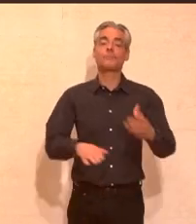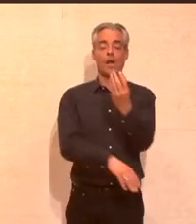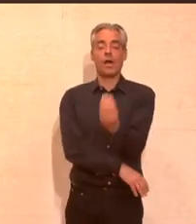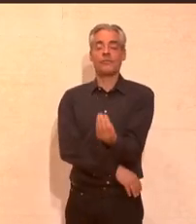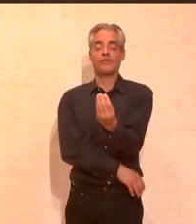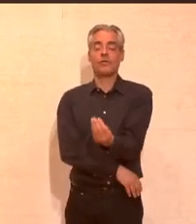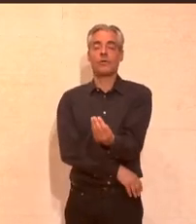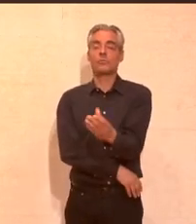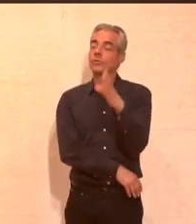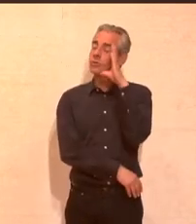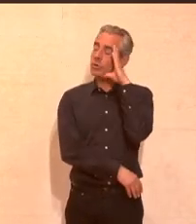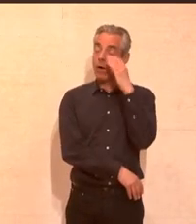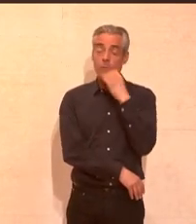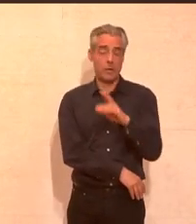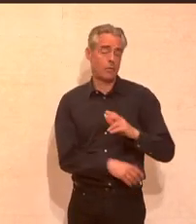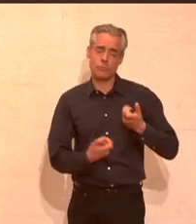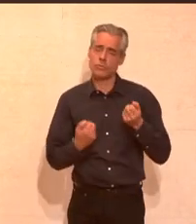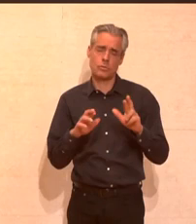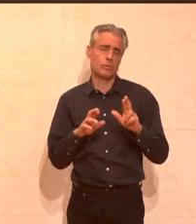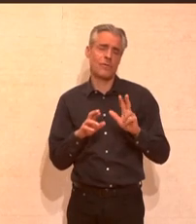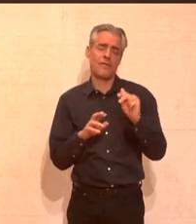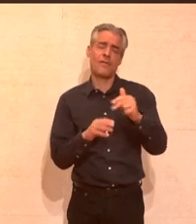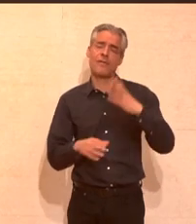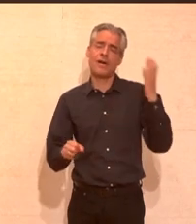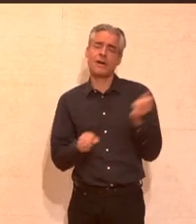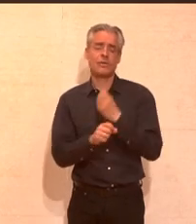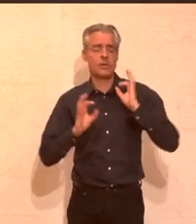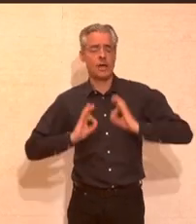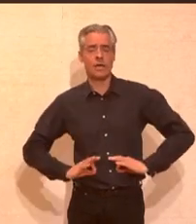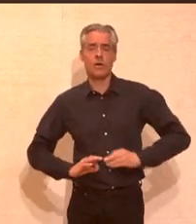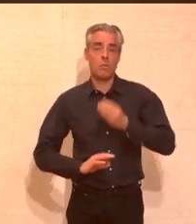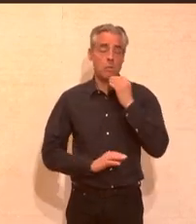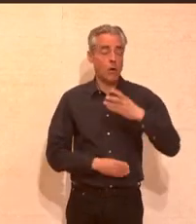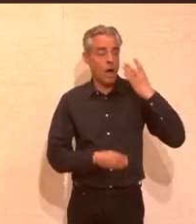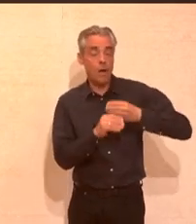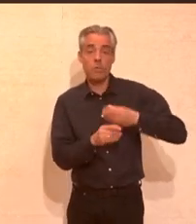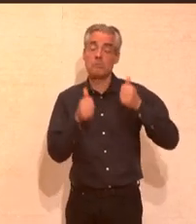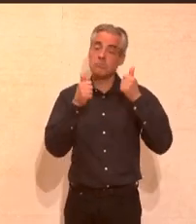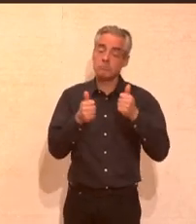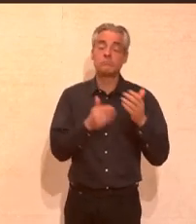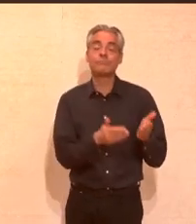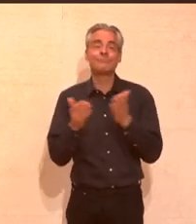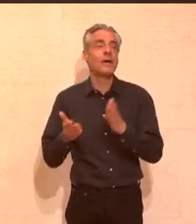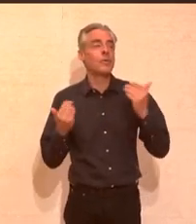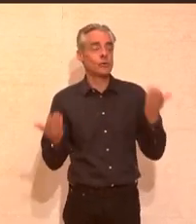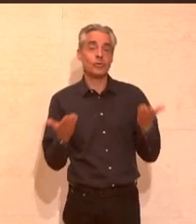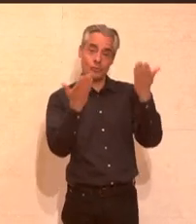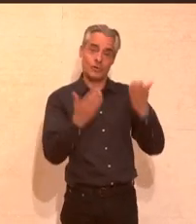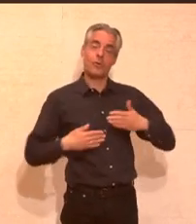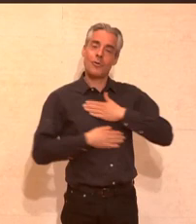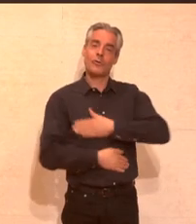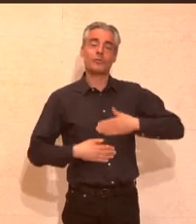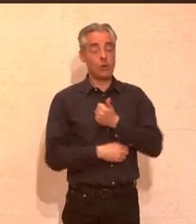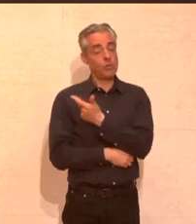qui dort bien a toutes les chances de bien réussir, de bien apprendre. Nous avons donc le plaisir d'accueillir